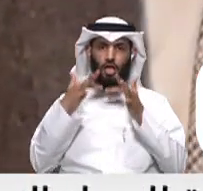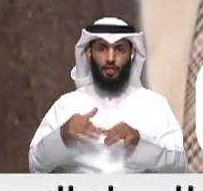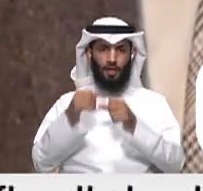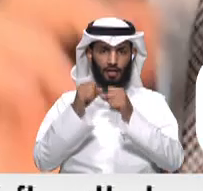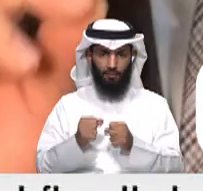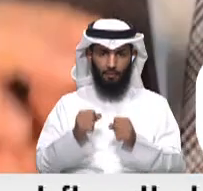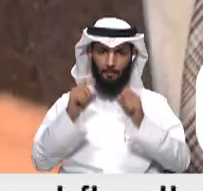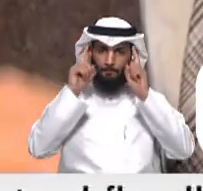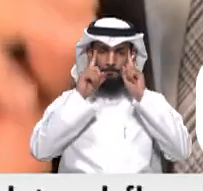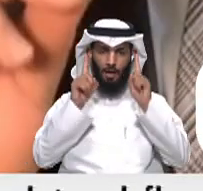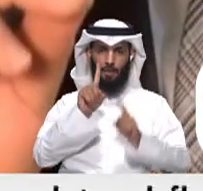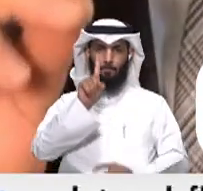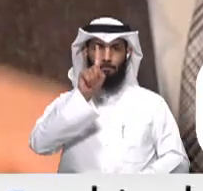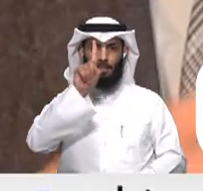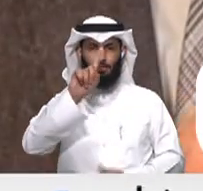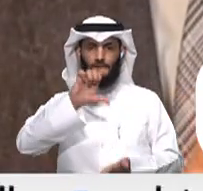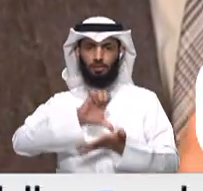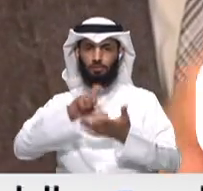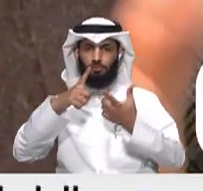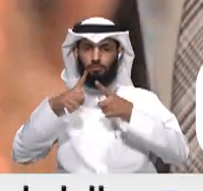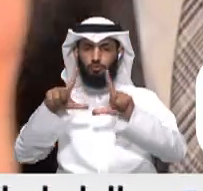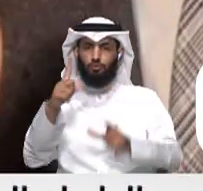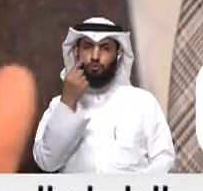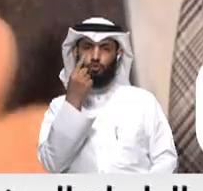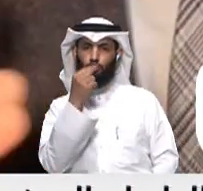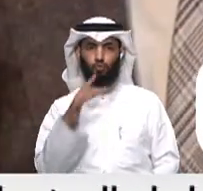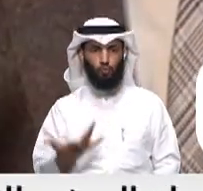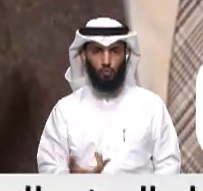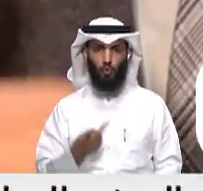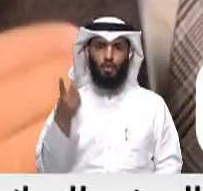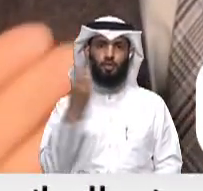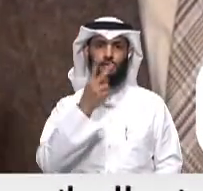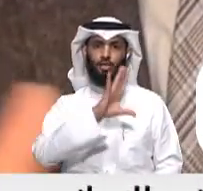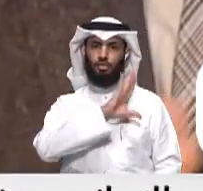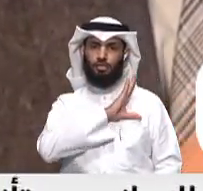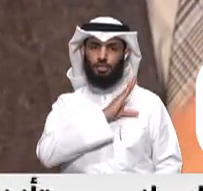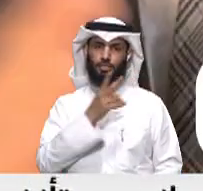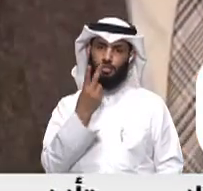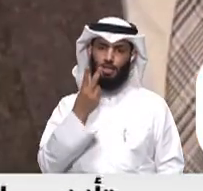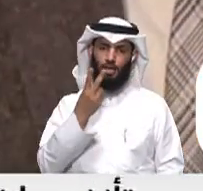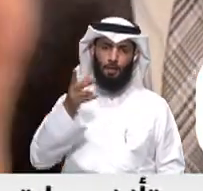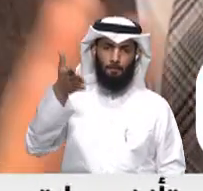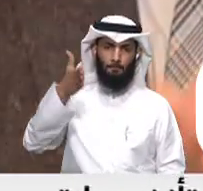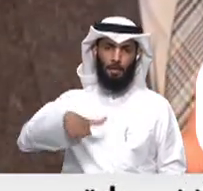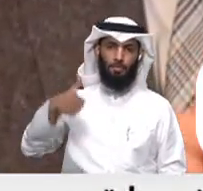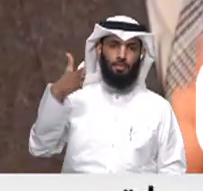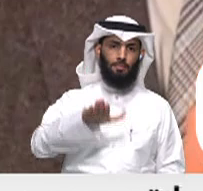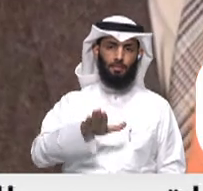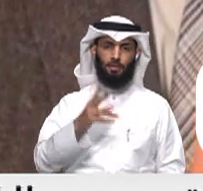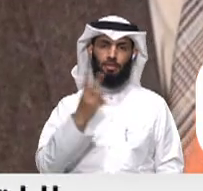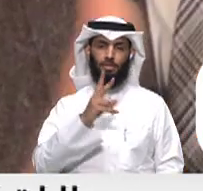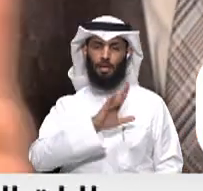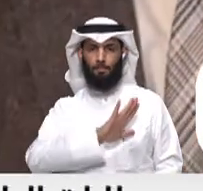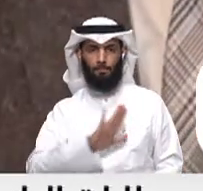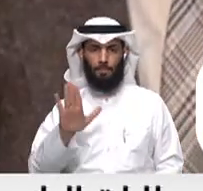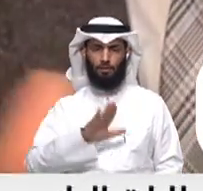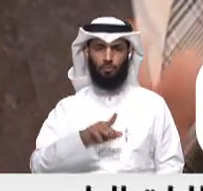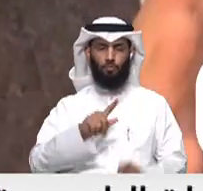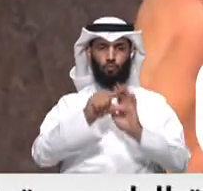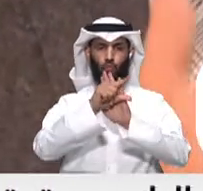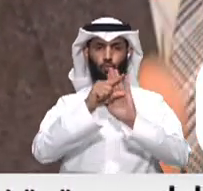هذه العمليات، وبأنهم يقومون الآن بالتحضير لنوع الرد أو كيفية الرد، وبأن جميع هذه الأمور